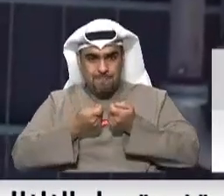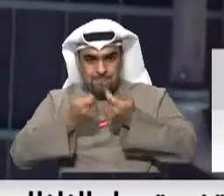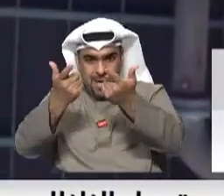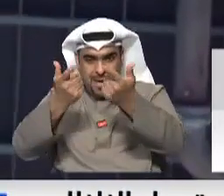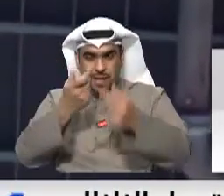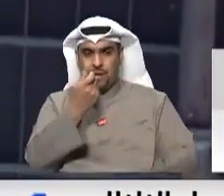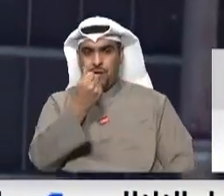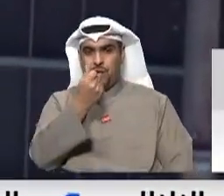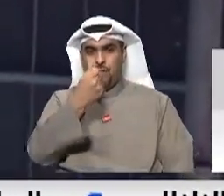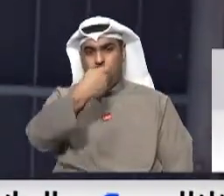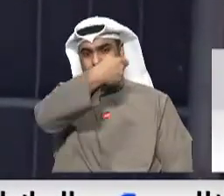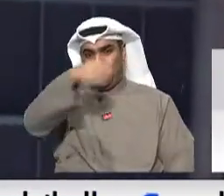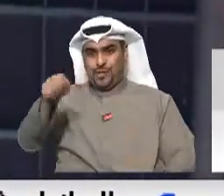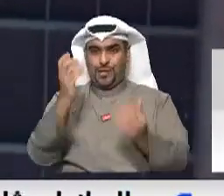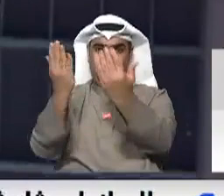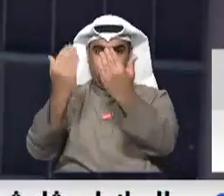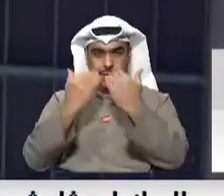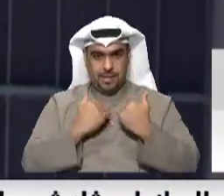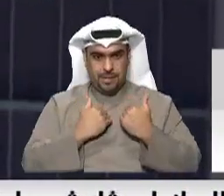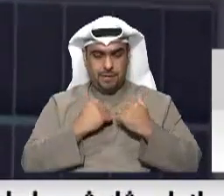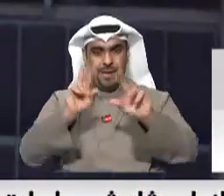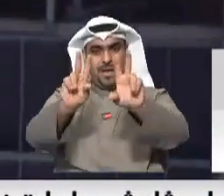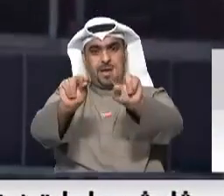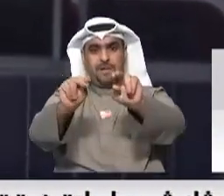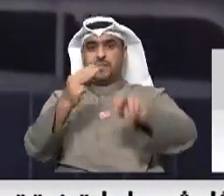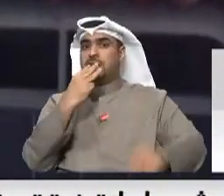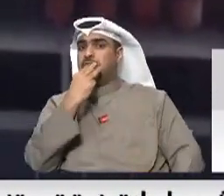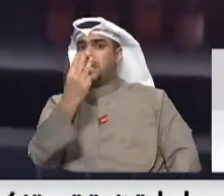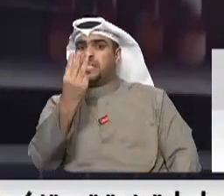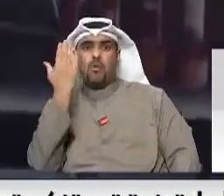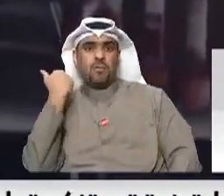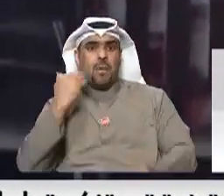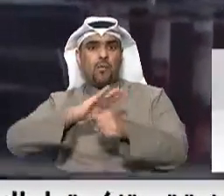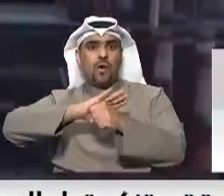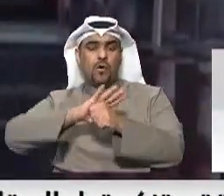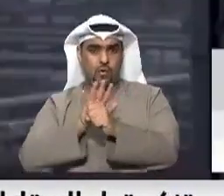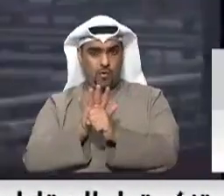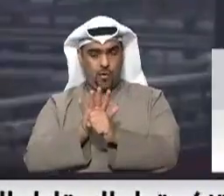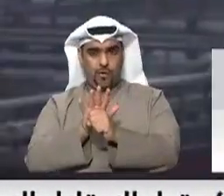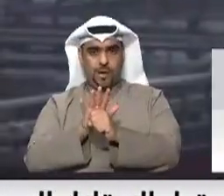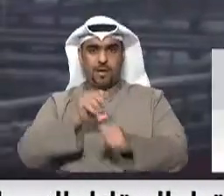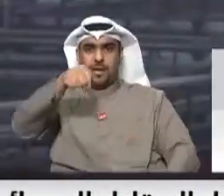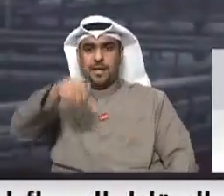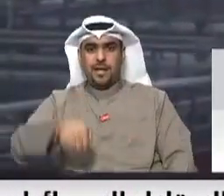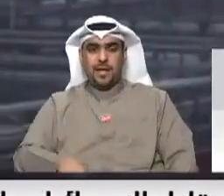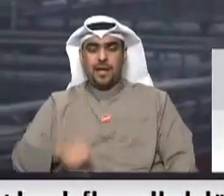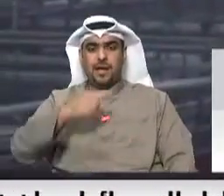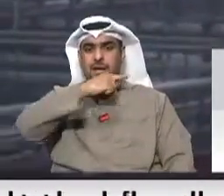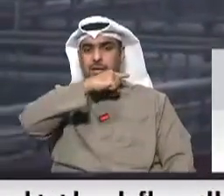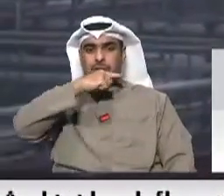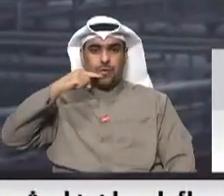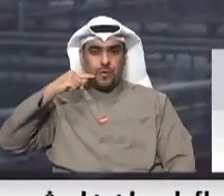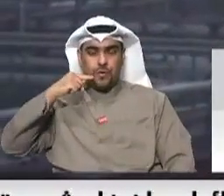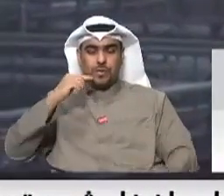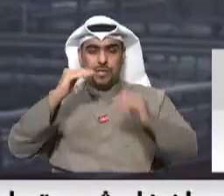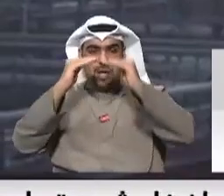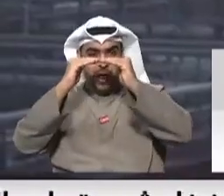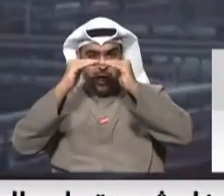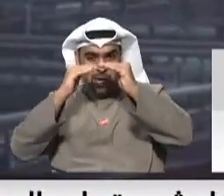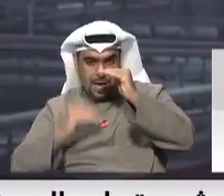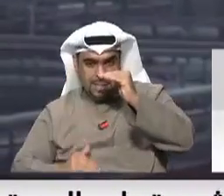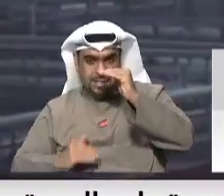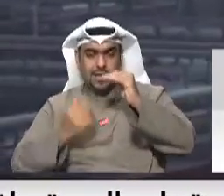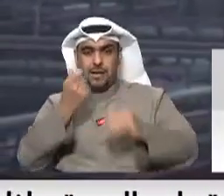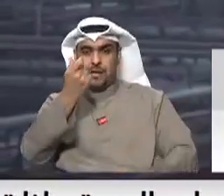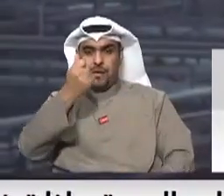مستوى الاسعار المنتجين والمستهلكين وبعد ان انتهى الشوط الاول بتقدم الجانب الروسي الذي استطاع بطريقه او باخرى